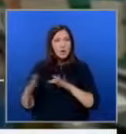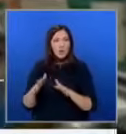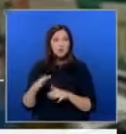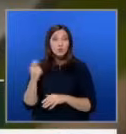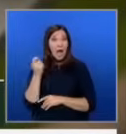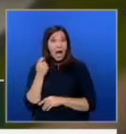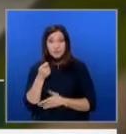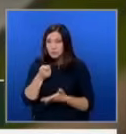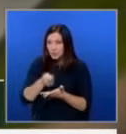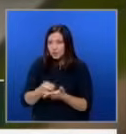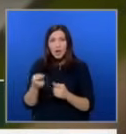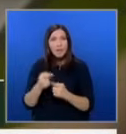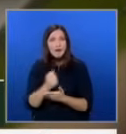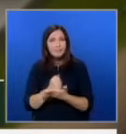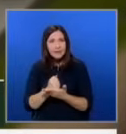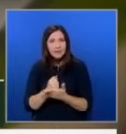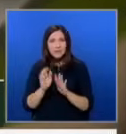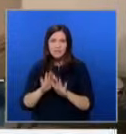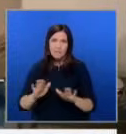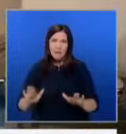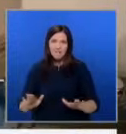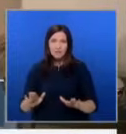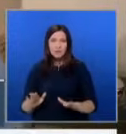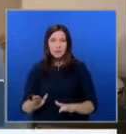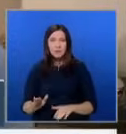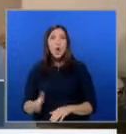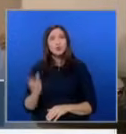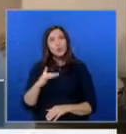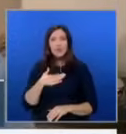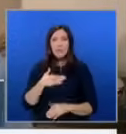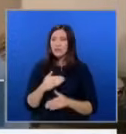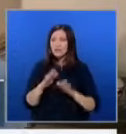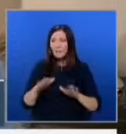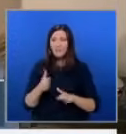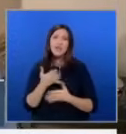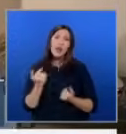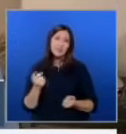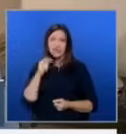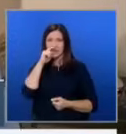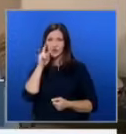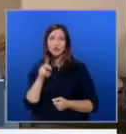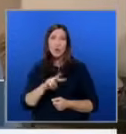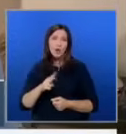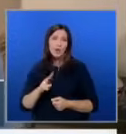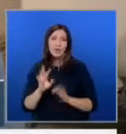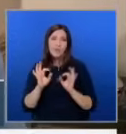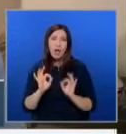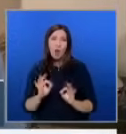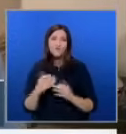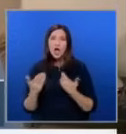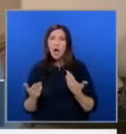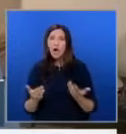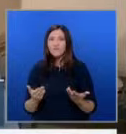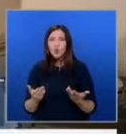вероятност през август плащанията към аптеките да се забавят. Дори да има забавяне, то няма да бъде значително или такова,